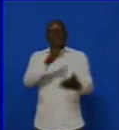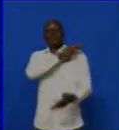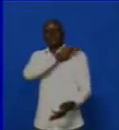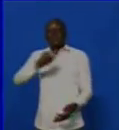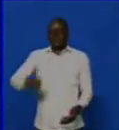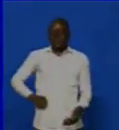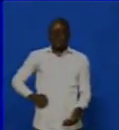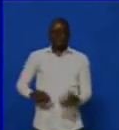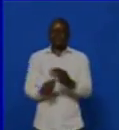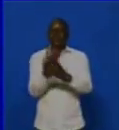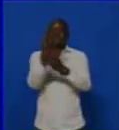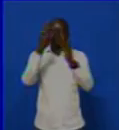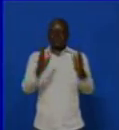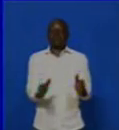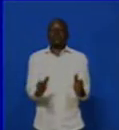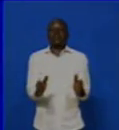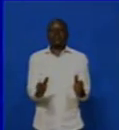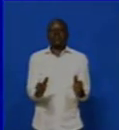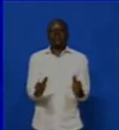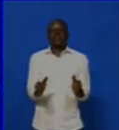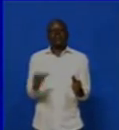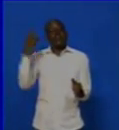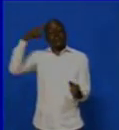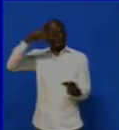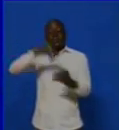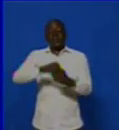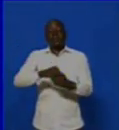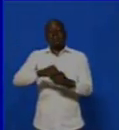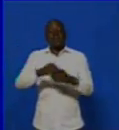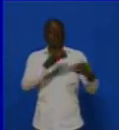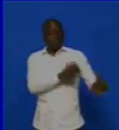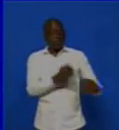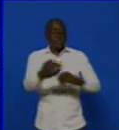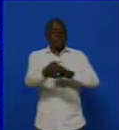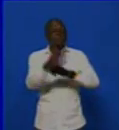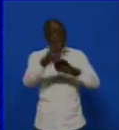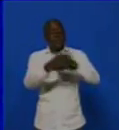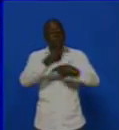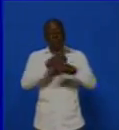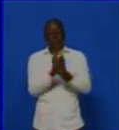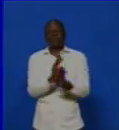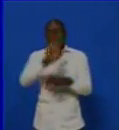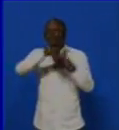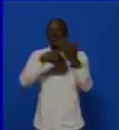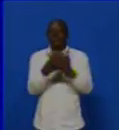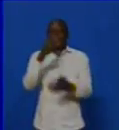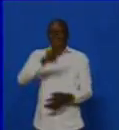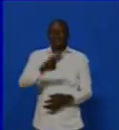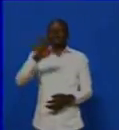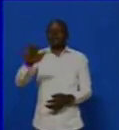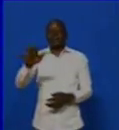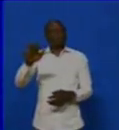promoteur de la filière. Signe de l'engouement auprès des producteurs, toutes les 45 provinces du pays sont